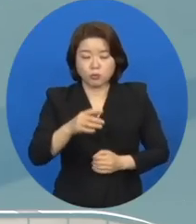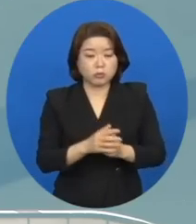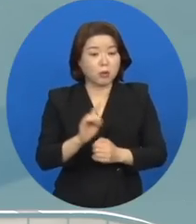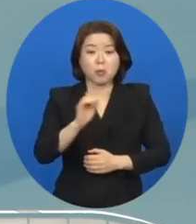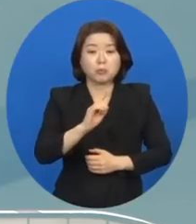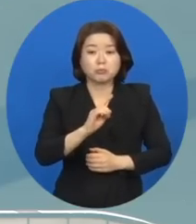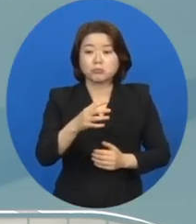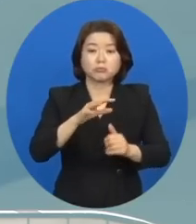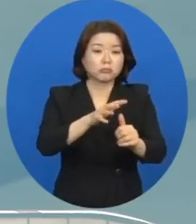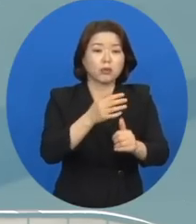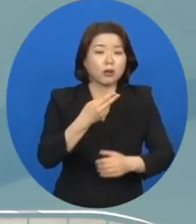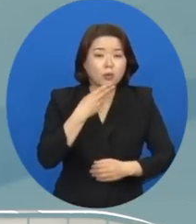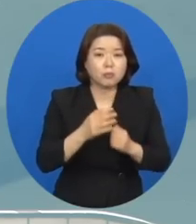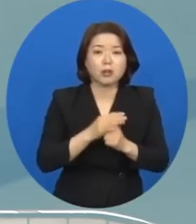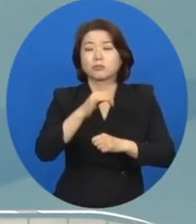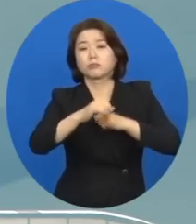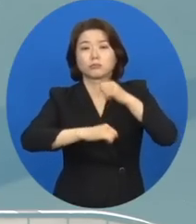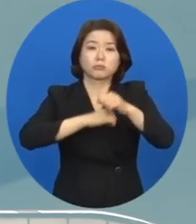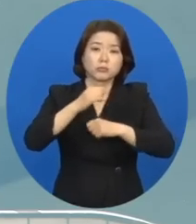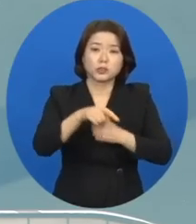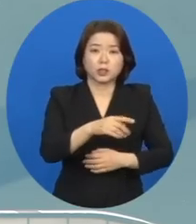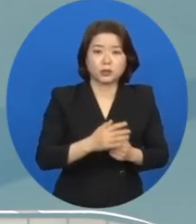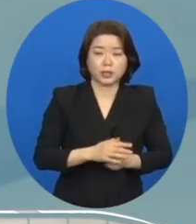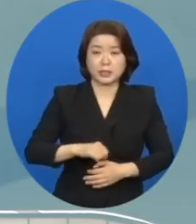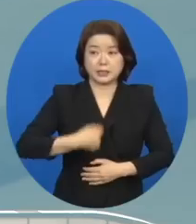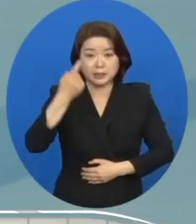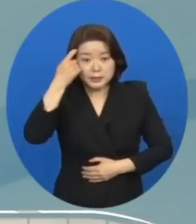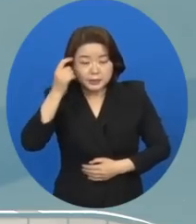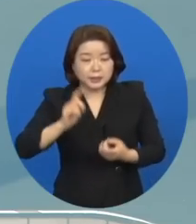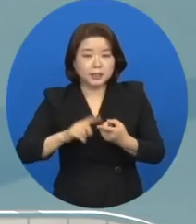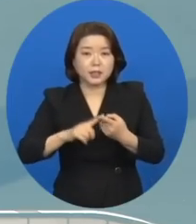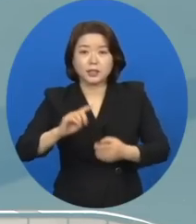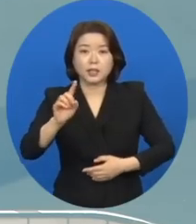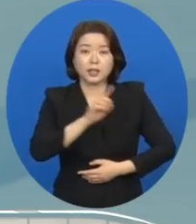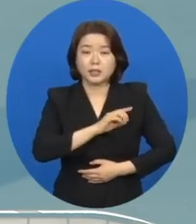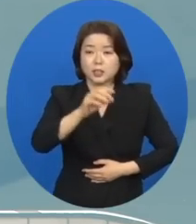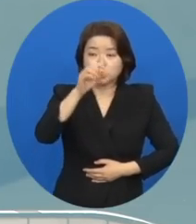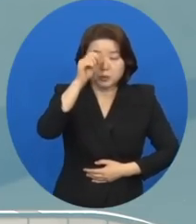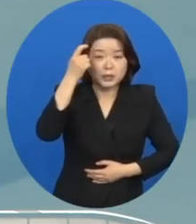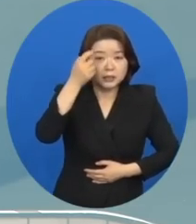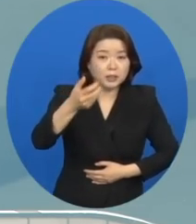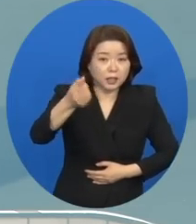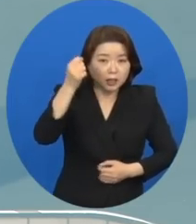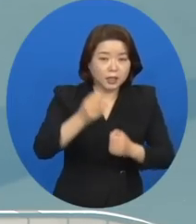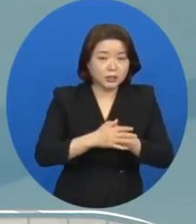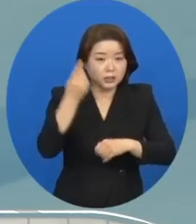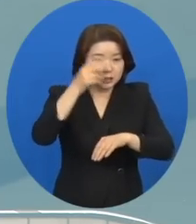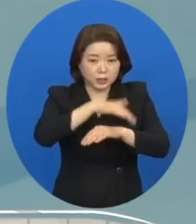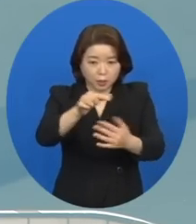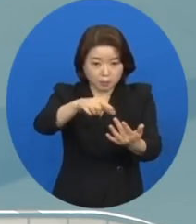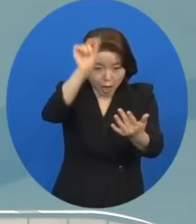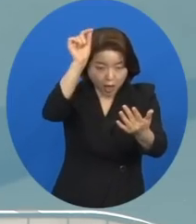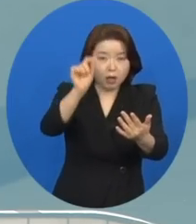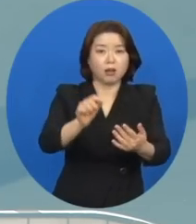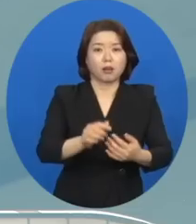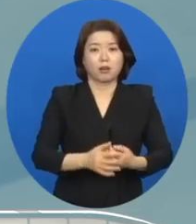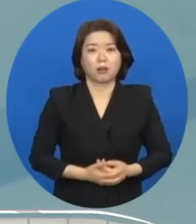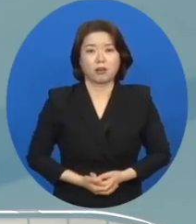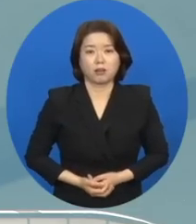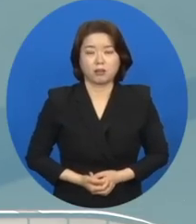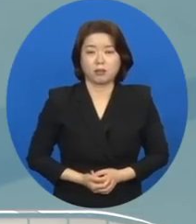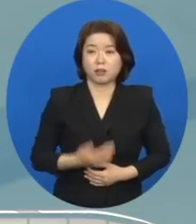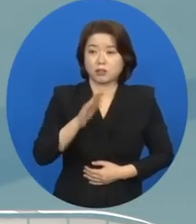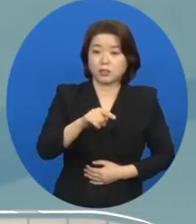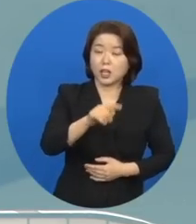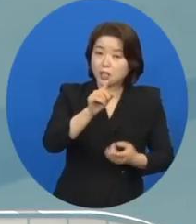받지 않았고 아주 자유롭게 자신 생각하기에 가장 좋다고 여겨지는 전략을 택한 거예요 그가. 근데